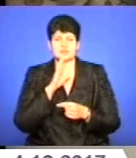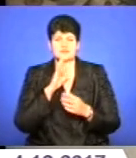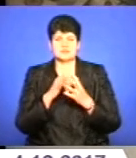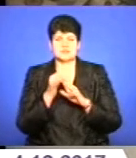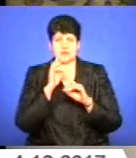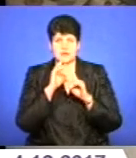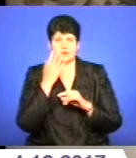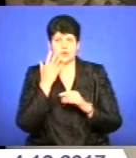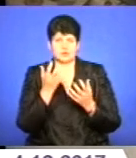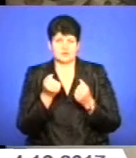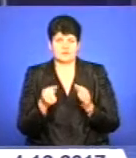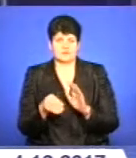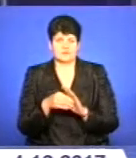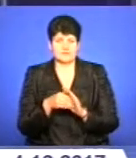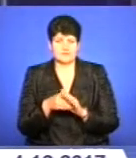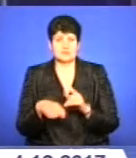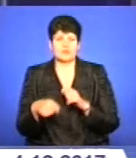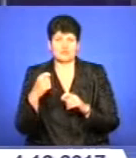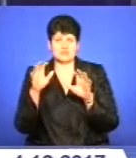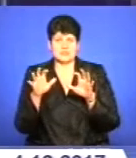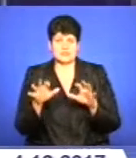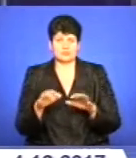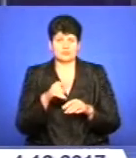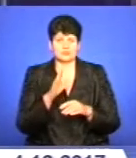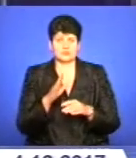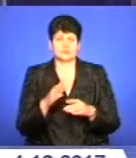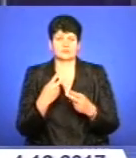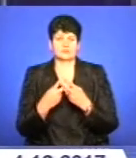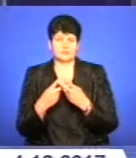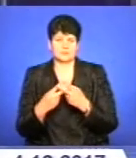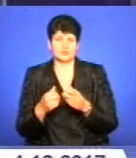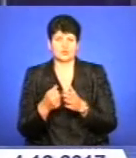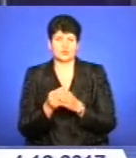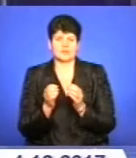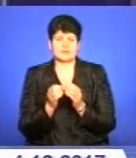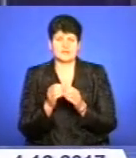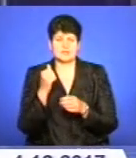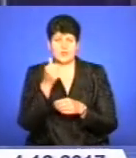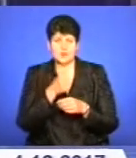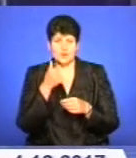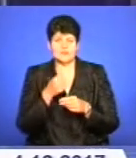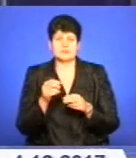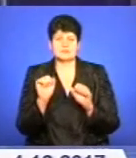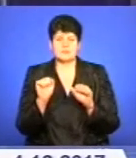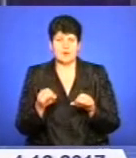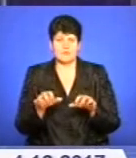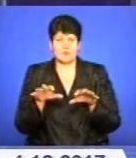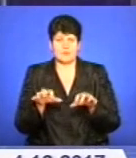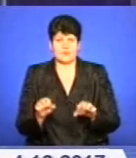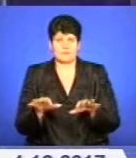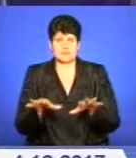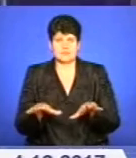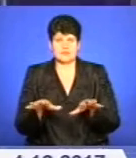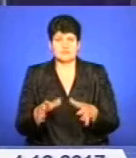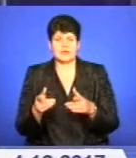час отримання хабара. За порушення закону і загрожує позбавлення волі на строк до 10 років з позбавленням права обіймати певні посади